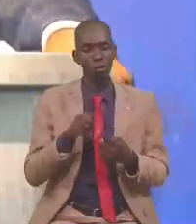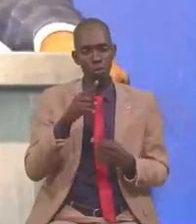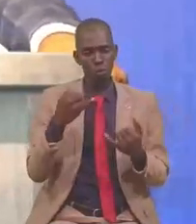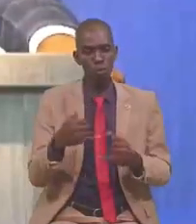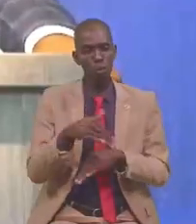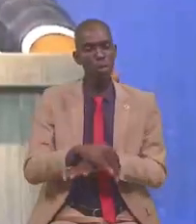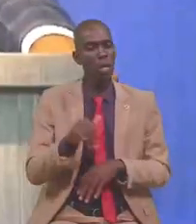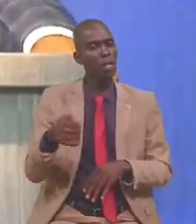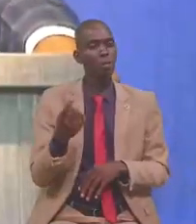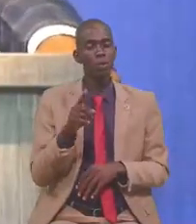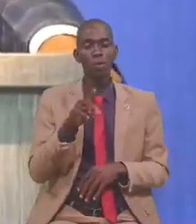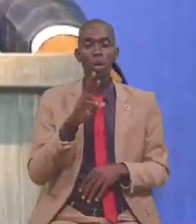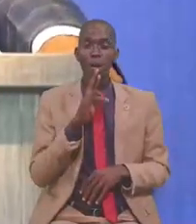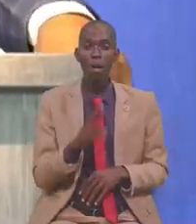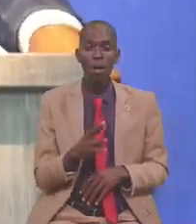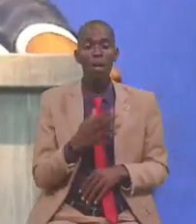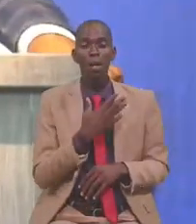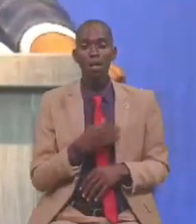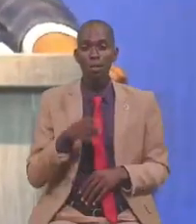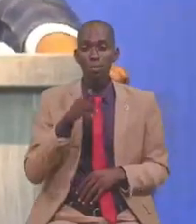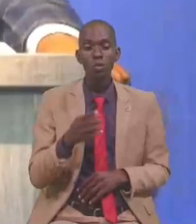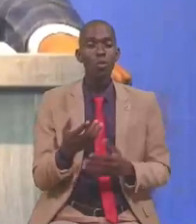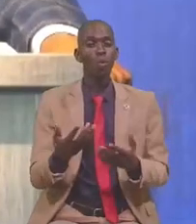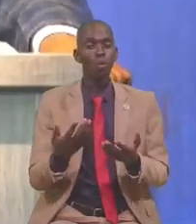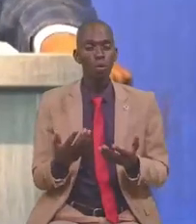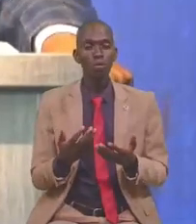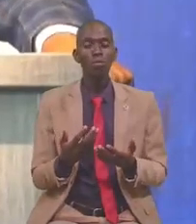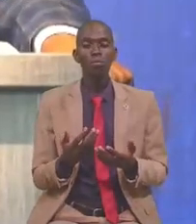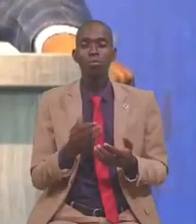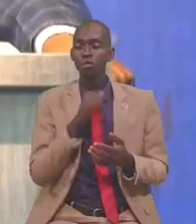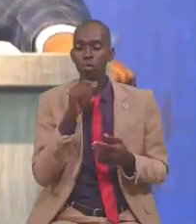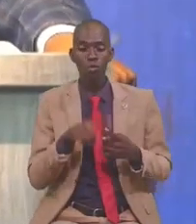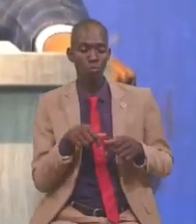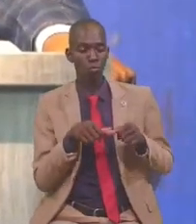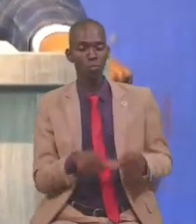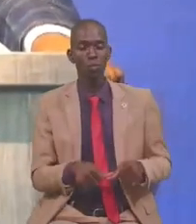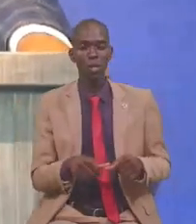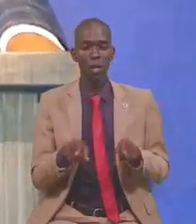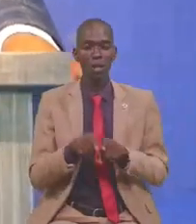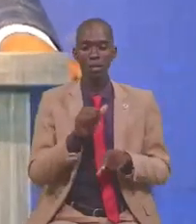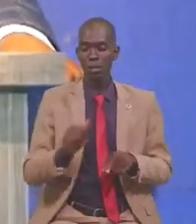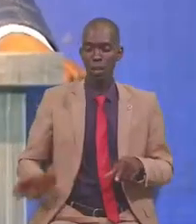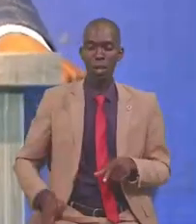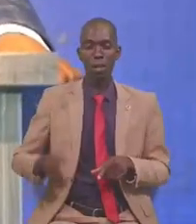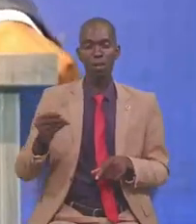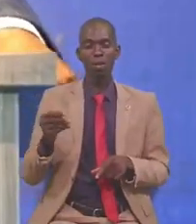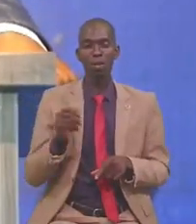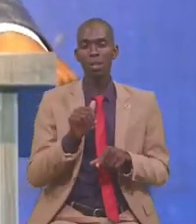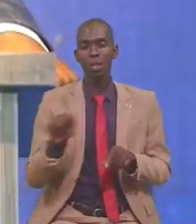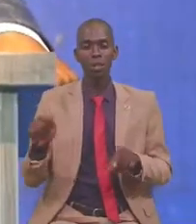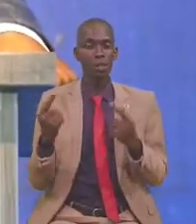soir. Et où que vous soyez, vous ne voulez pas demeurer un chien, un